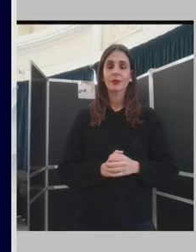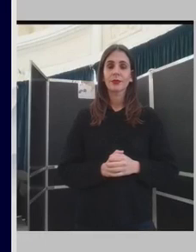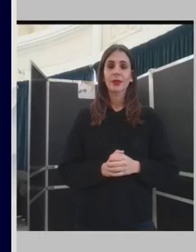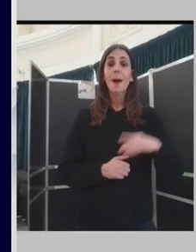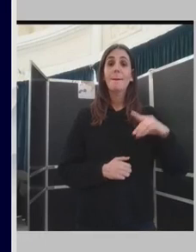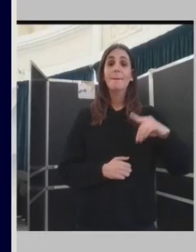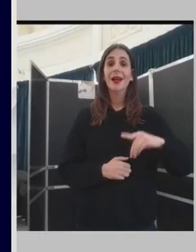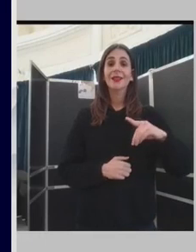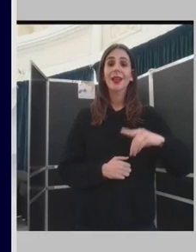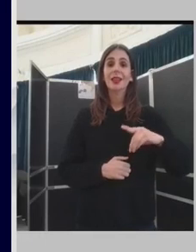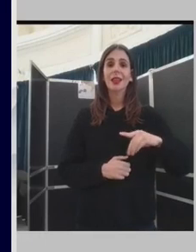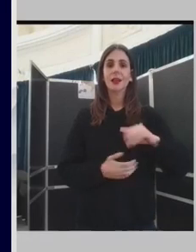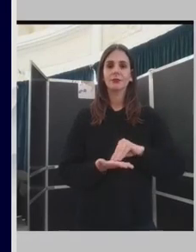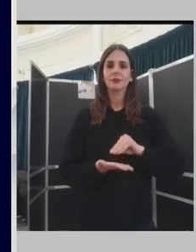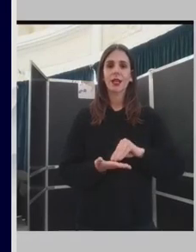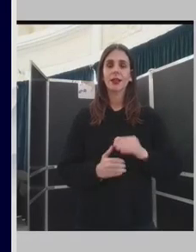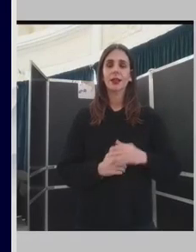Pasetti,